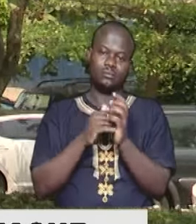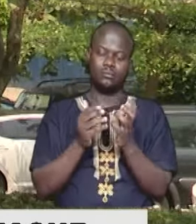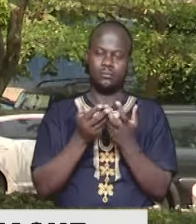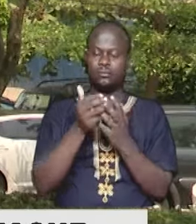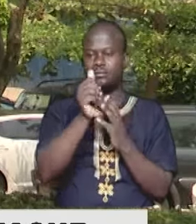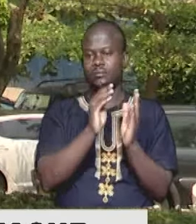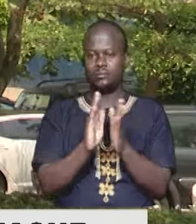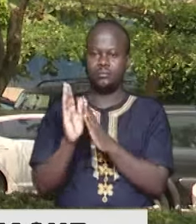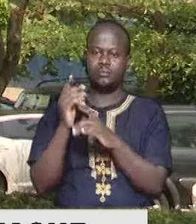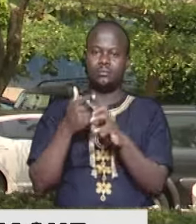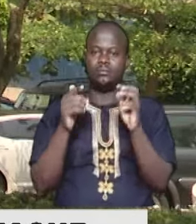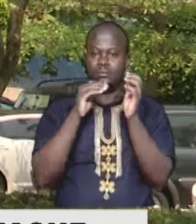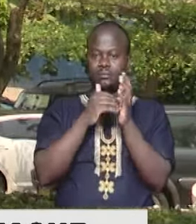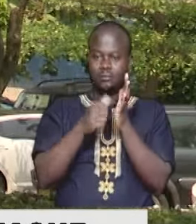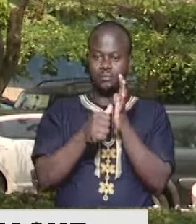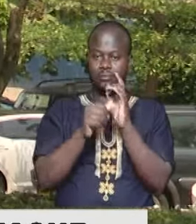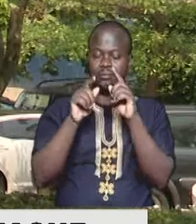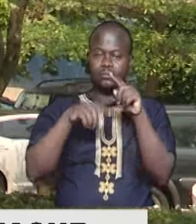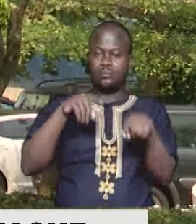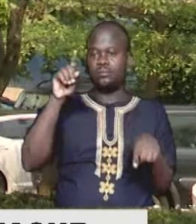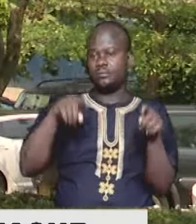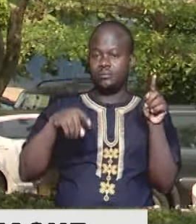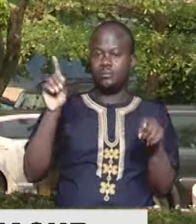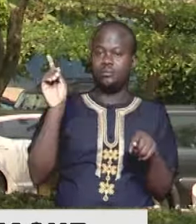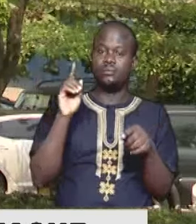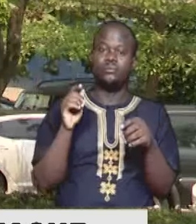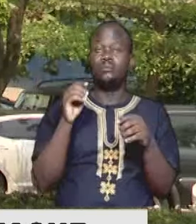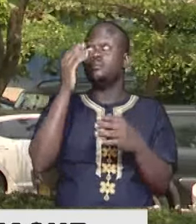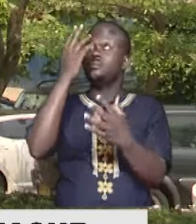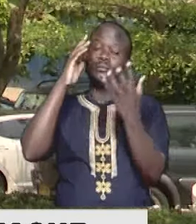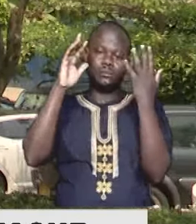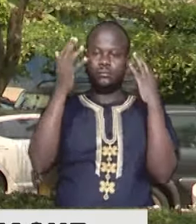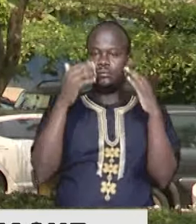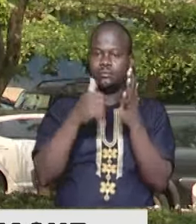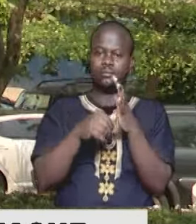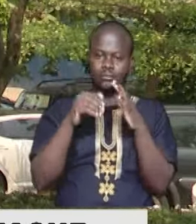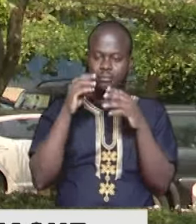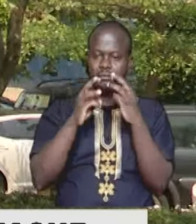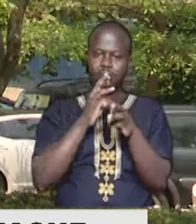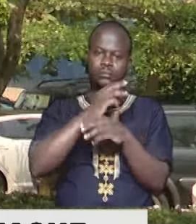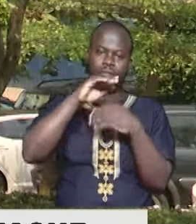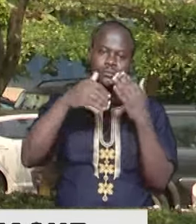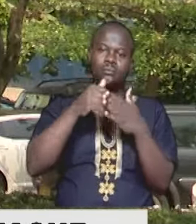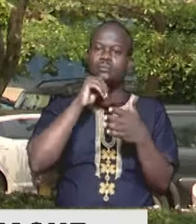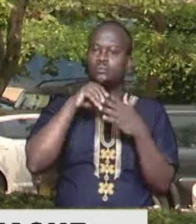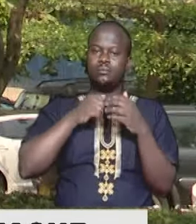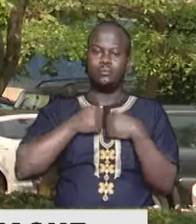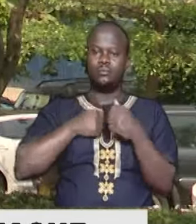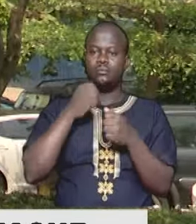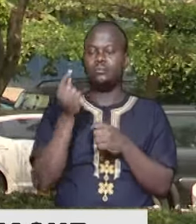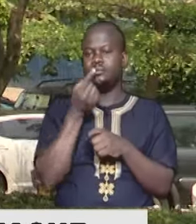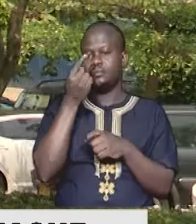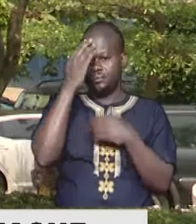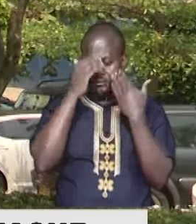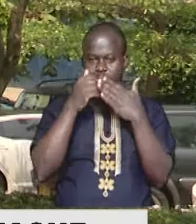wateganije, kandi ikibazo cy'ihindagurika ikihinduka ry'ikirere ni ikibazo cyugarije isi yose, ntabwo ari mu Rwanda gusa.